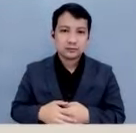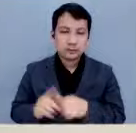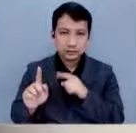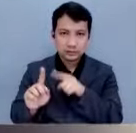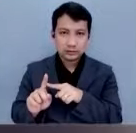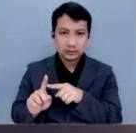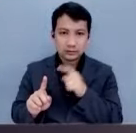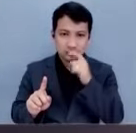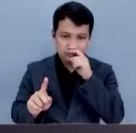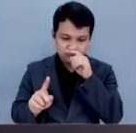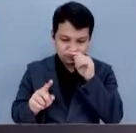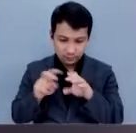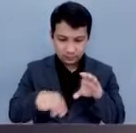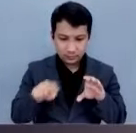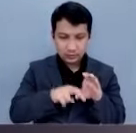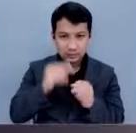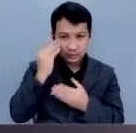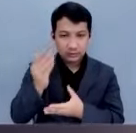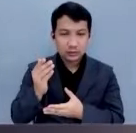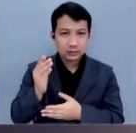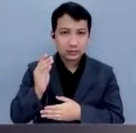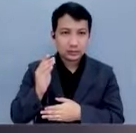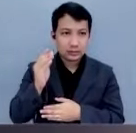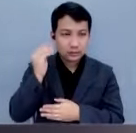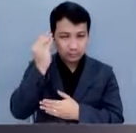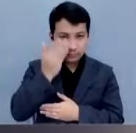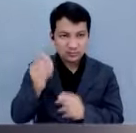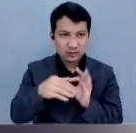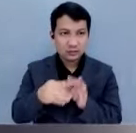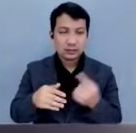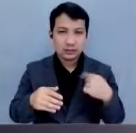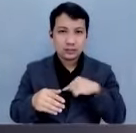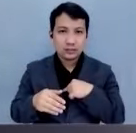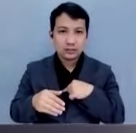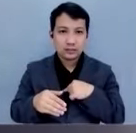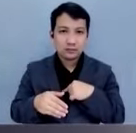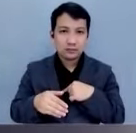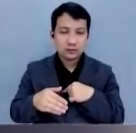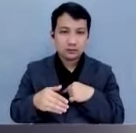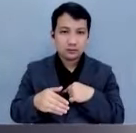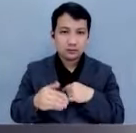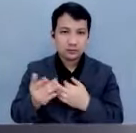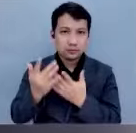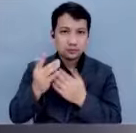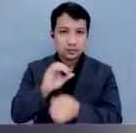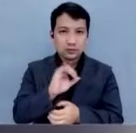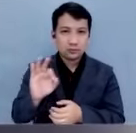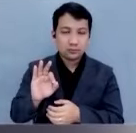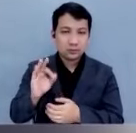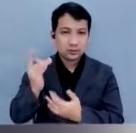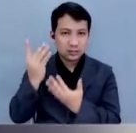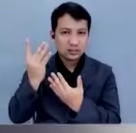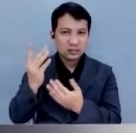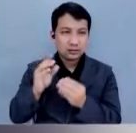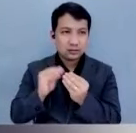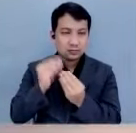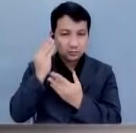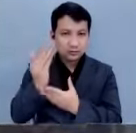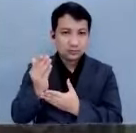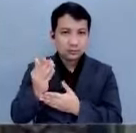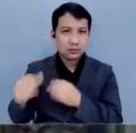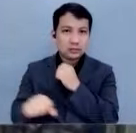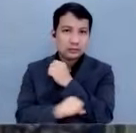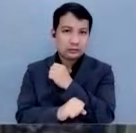Nung pagsakay ko po, naka-headset po ako. Tapos bigla pong namatay yung headset ko. Yun po pala, nadukutan na